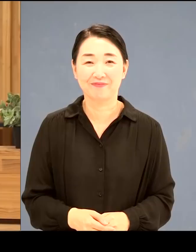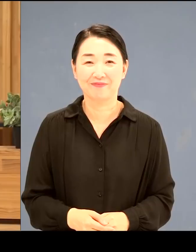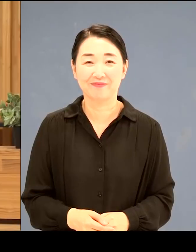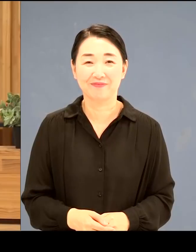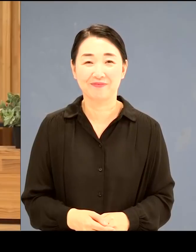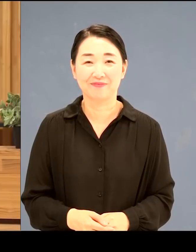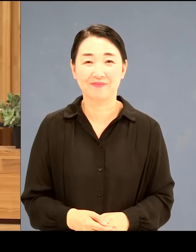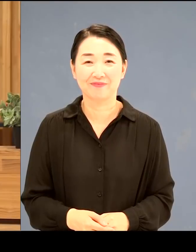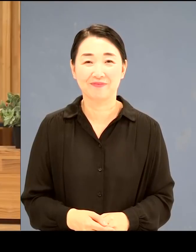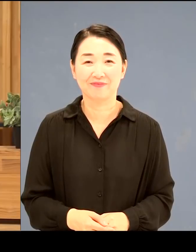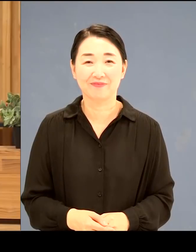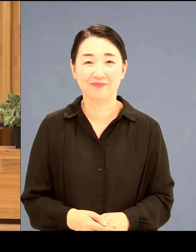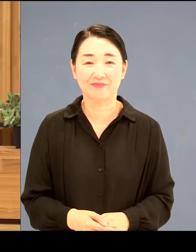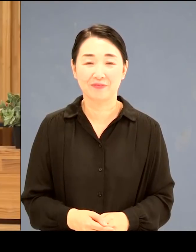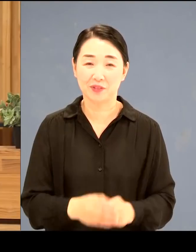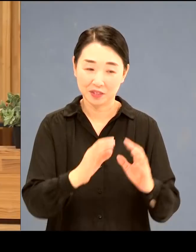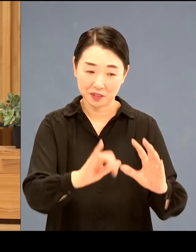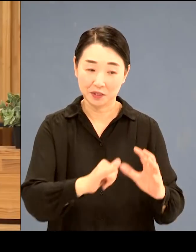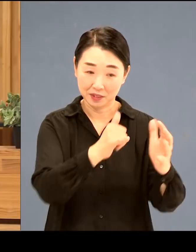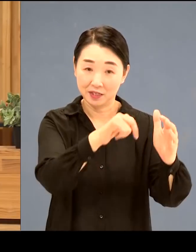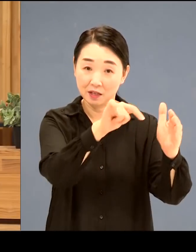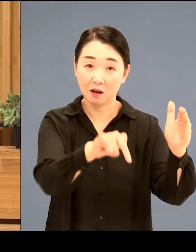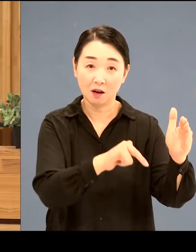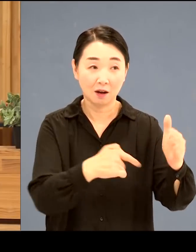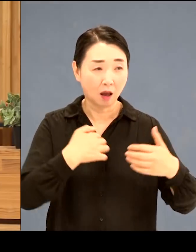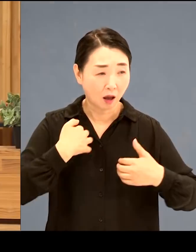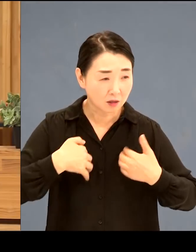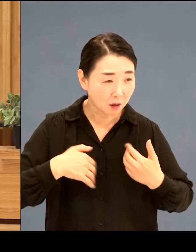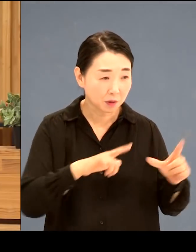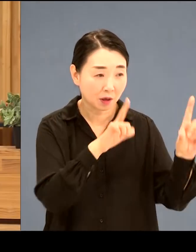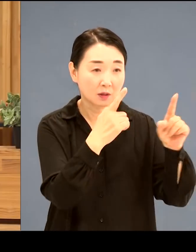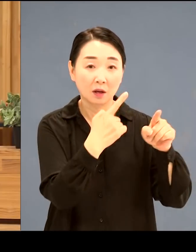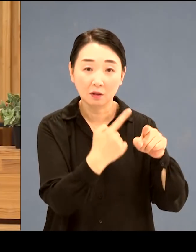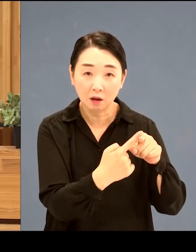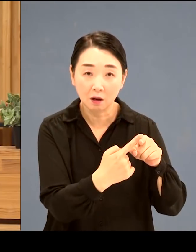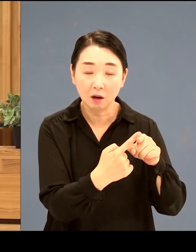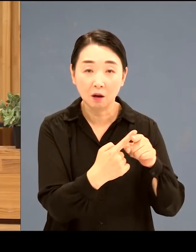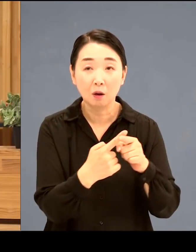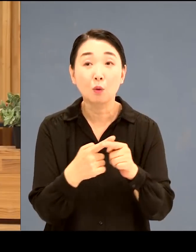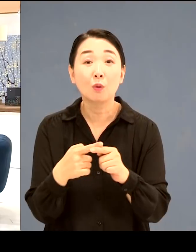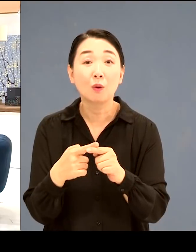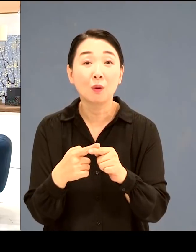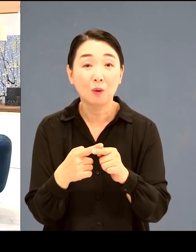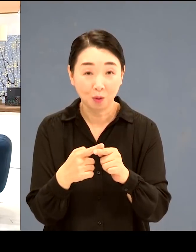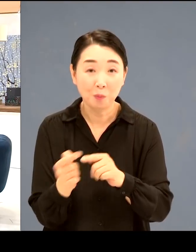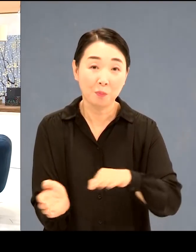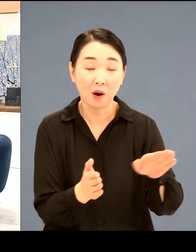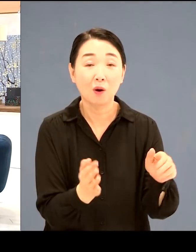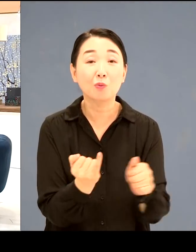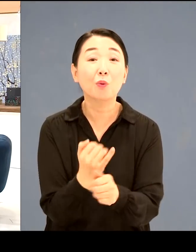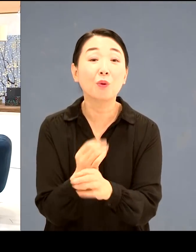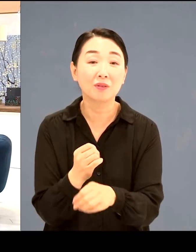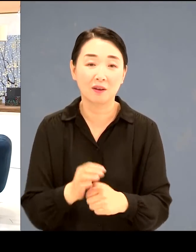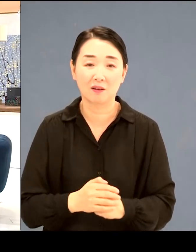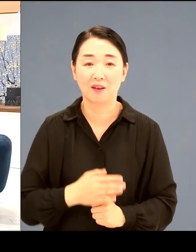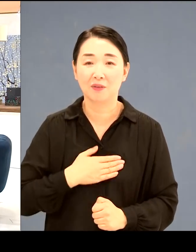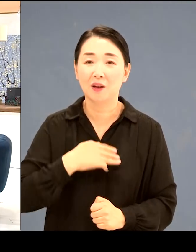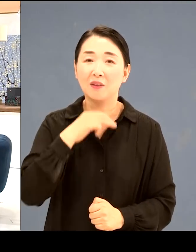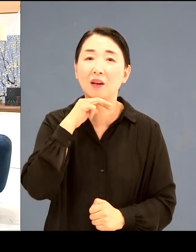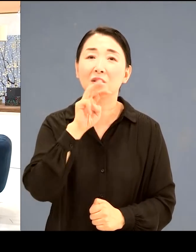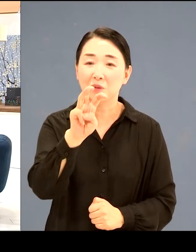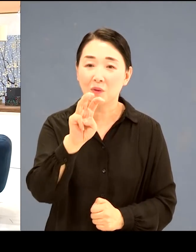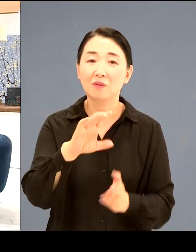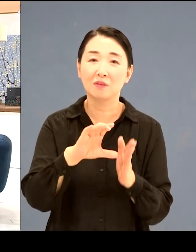이렇게 세상 속에서 재밌게 사시다가 그 결혼은 언제 하신 거예요, 그러면? 제가 30살 때 그